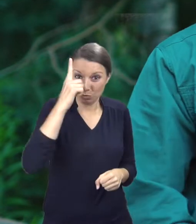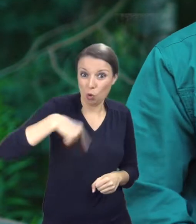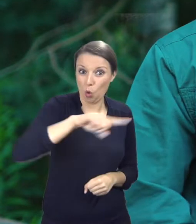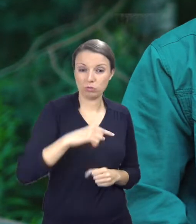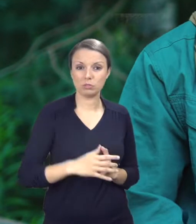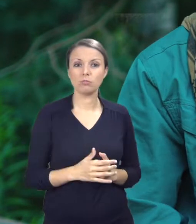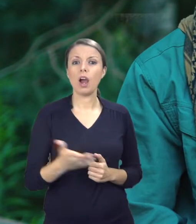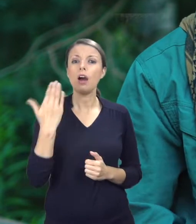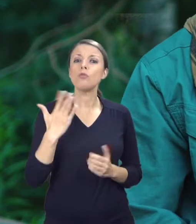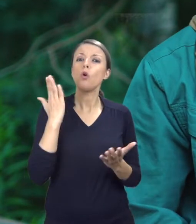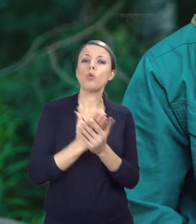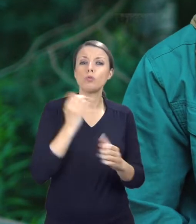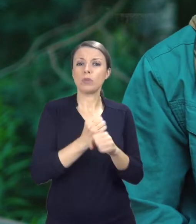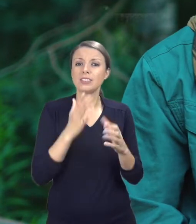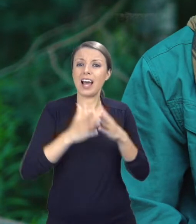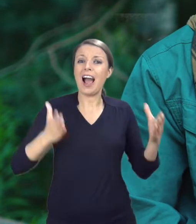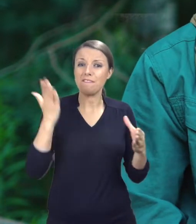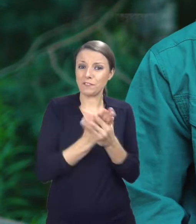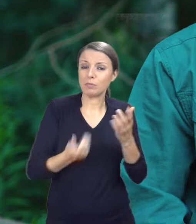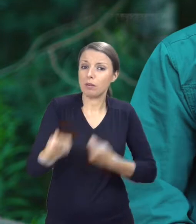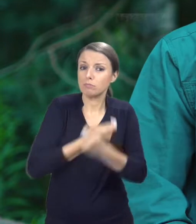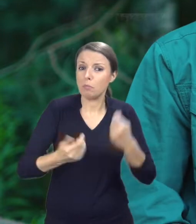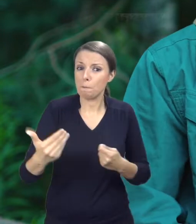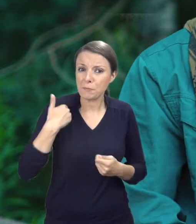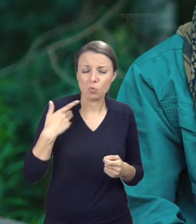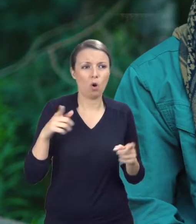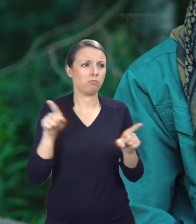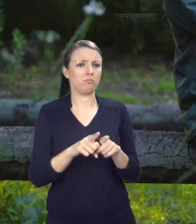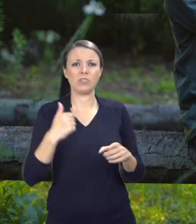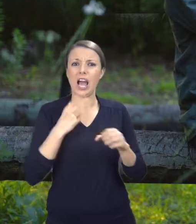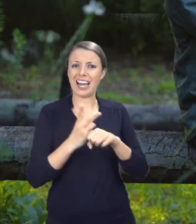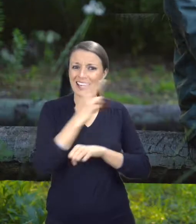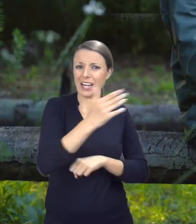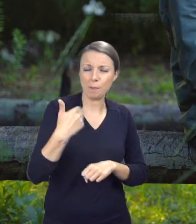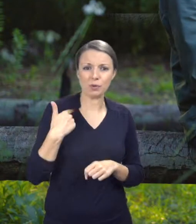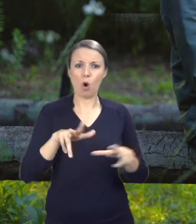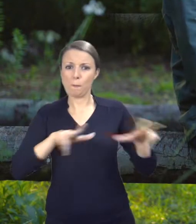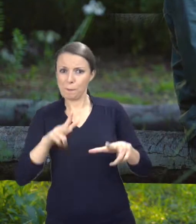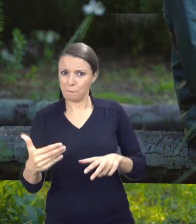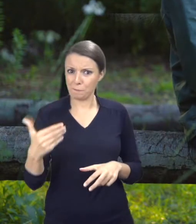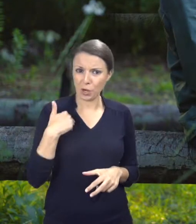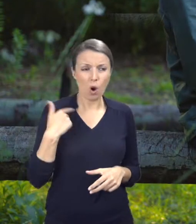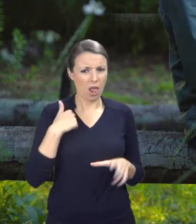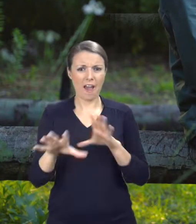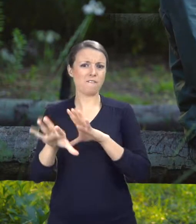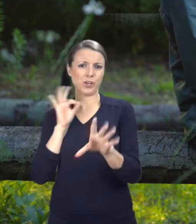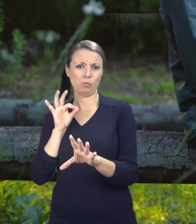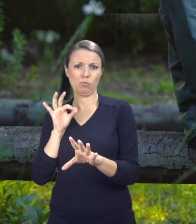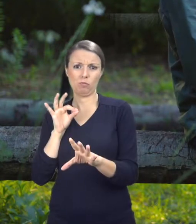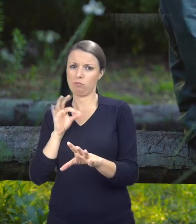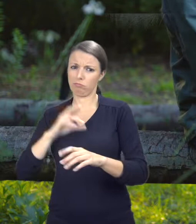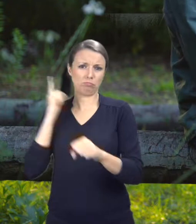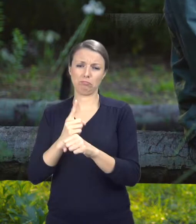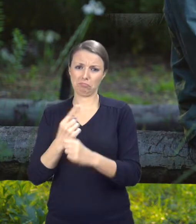pracowałem w wielkich korporacjach, także już karierę zawodową na stopniu menadżera mam za sobą. Dokonałem racjonalnego wyboru, czy